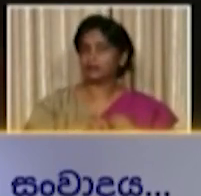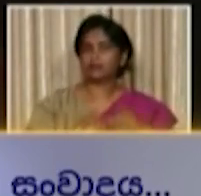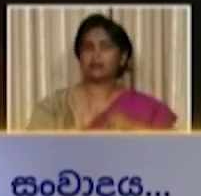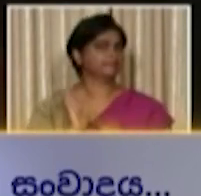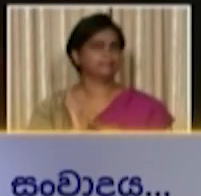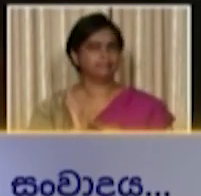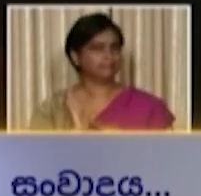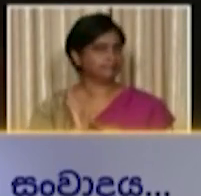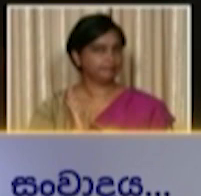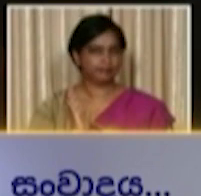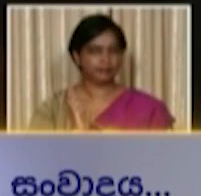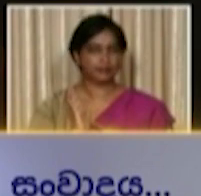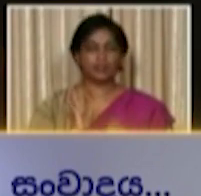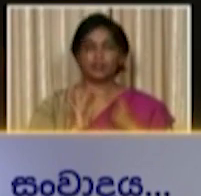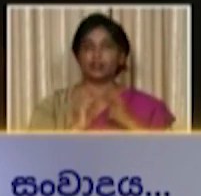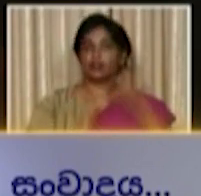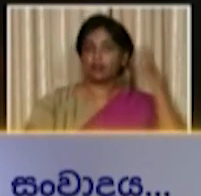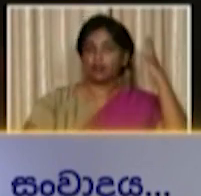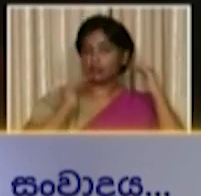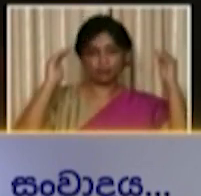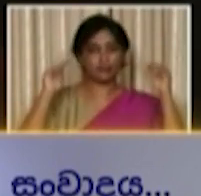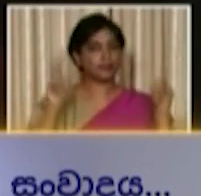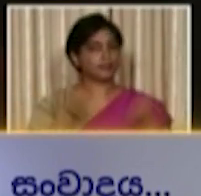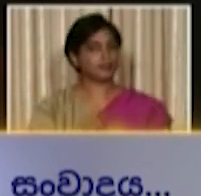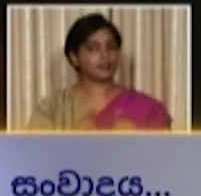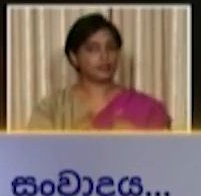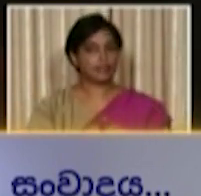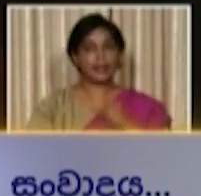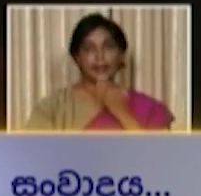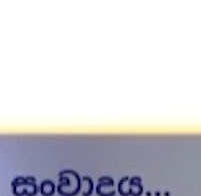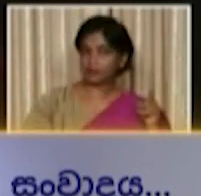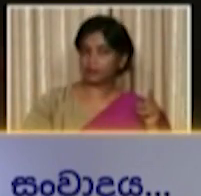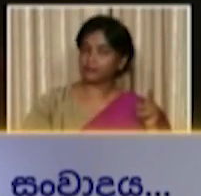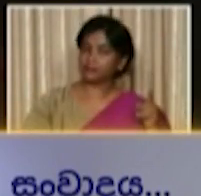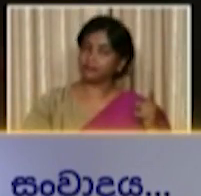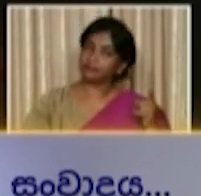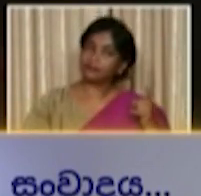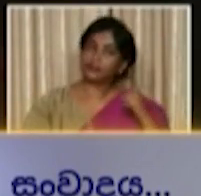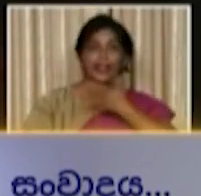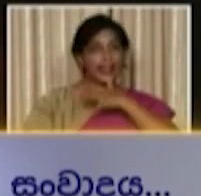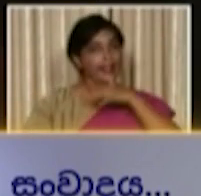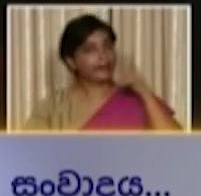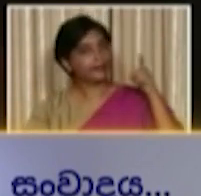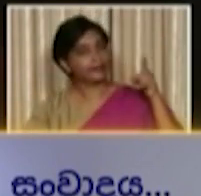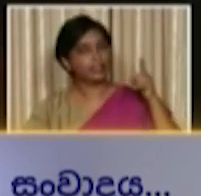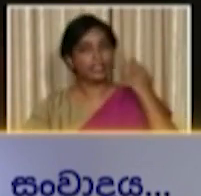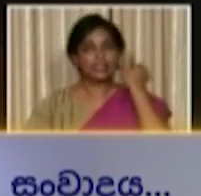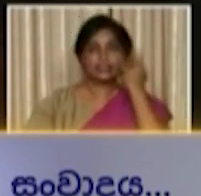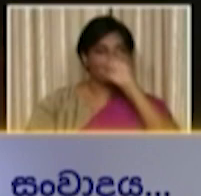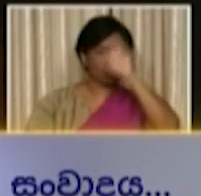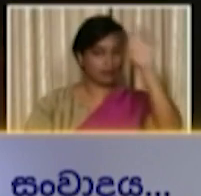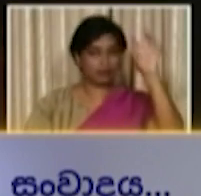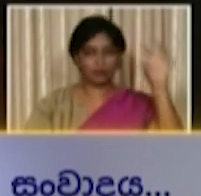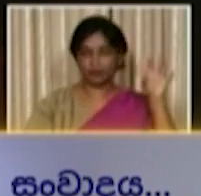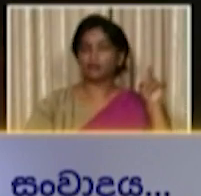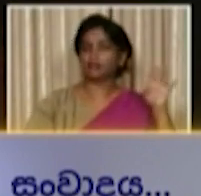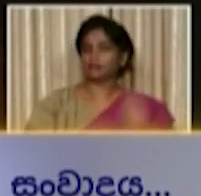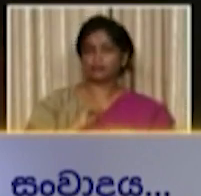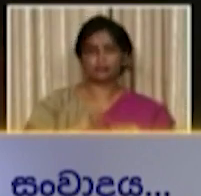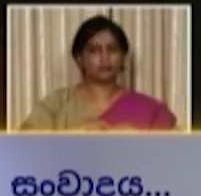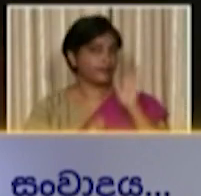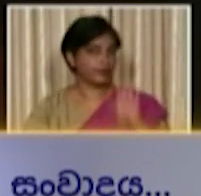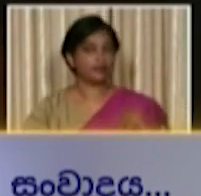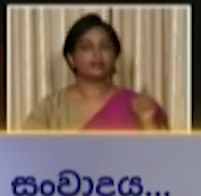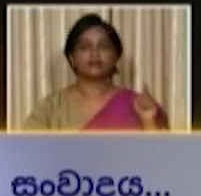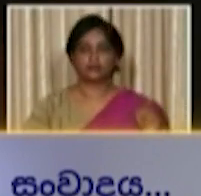ගිය වැටසටහන. ජාත්‍යන්තර ප්‍රමිතින් වලට අනුකූලව ඇමරිකා එක්සත් ජනපදය, එක්සත් රාජධානිය, සිංගප්පූරුව වැනි රටවල් ක්‍රියාත්මක කරන